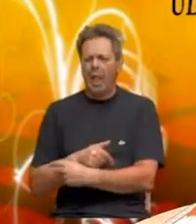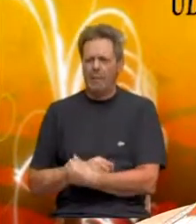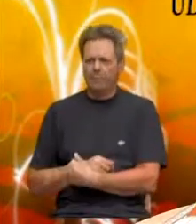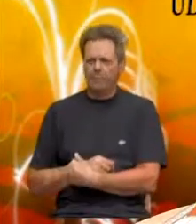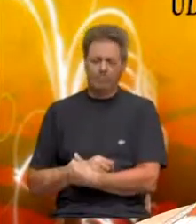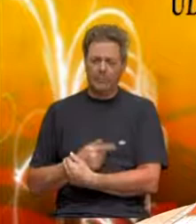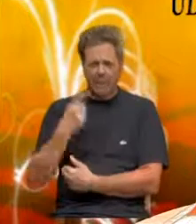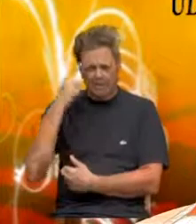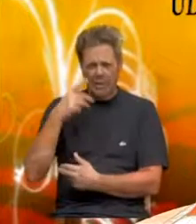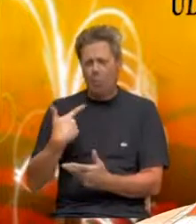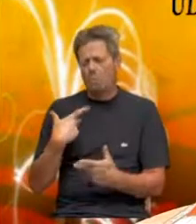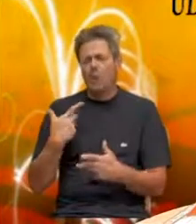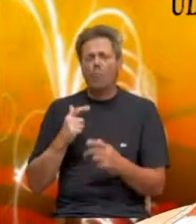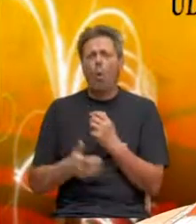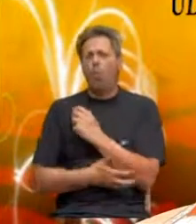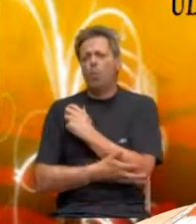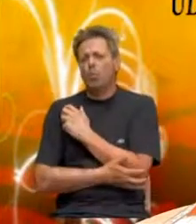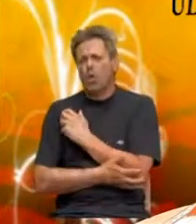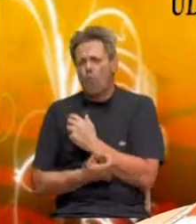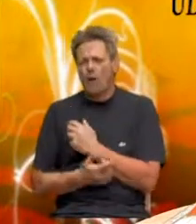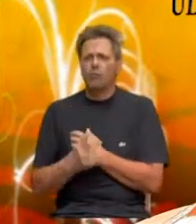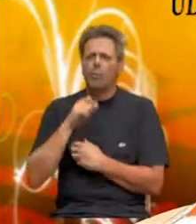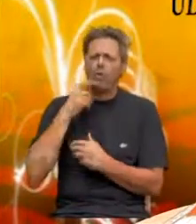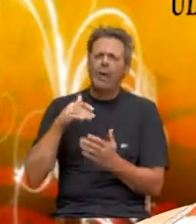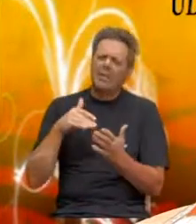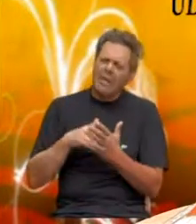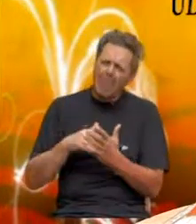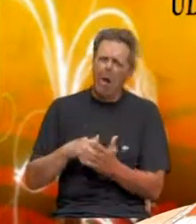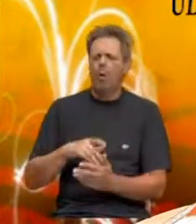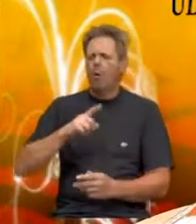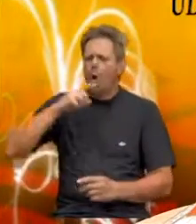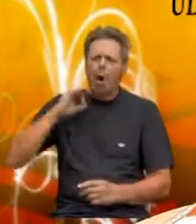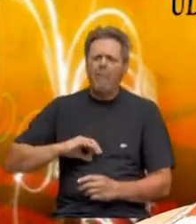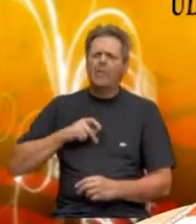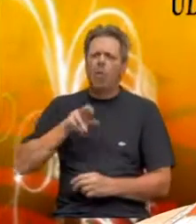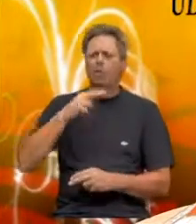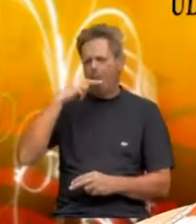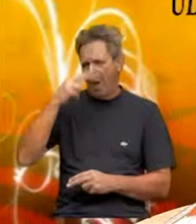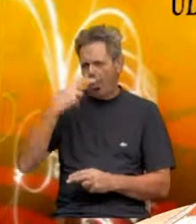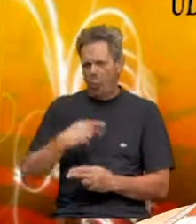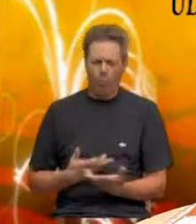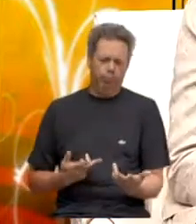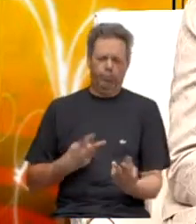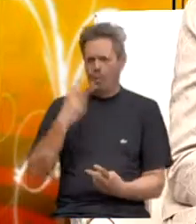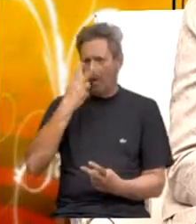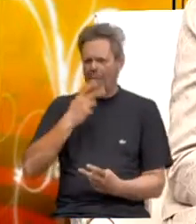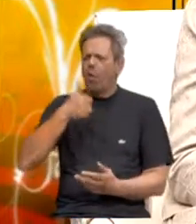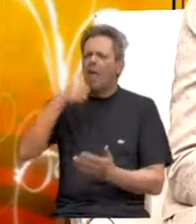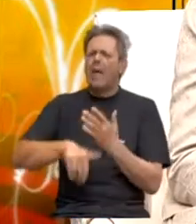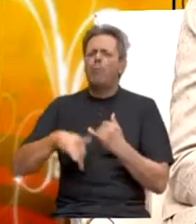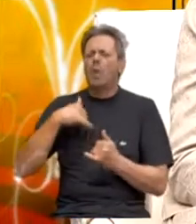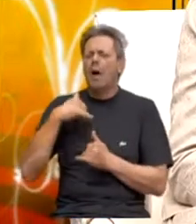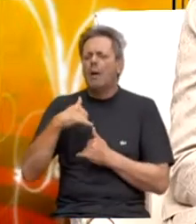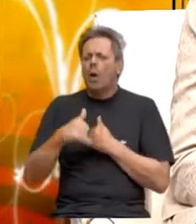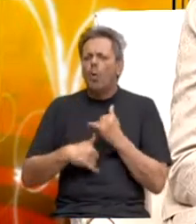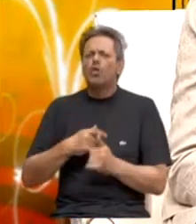da bi čovjek trebao imati određene datume u godini kad bi morao ići na kontrole? Naravno. Jedan puta godišnje bi trebalo napraviti kontrolu. Ne, ono